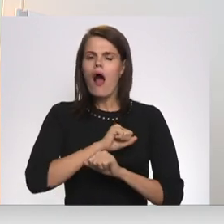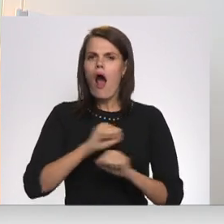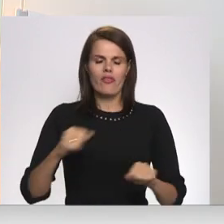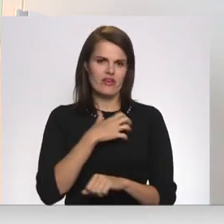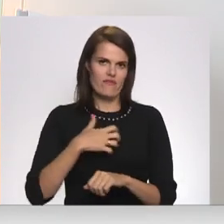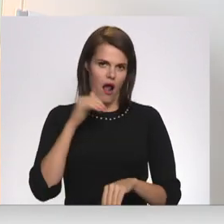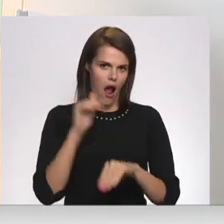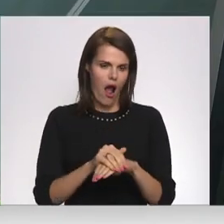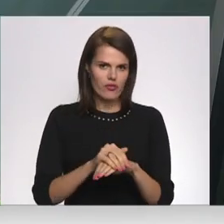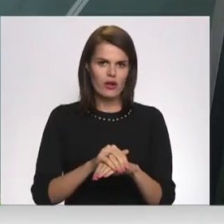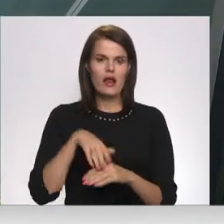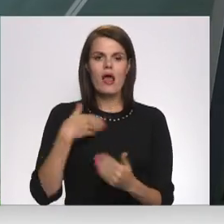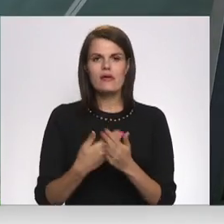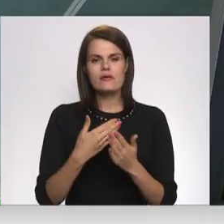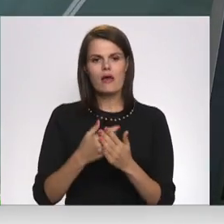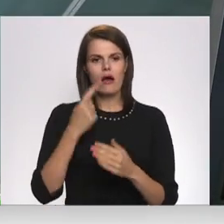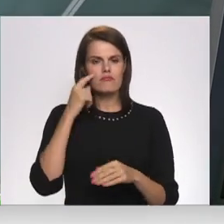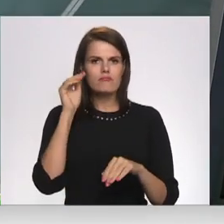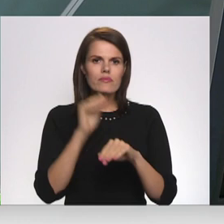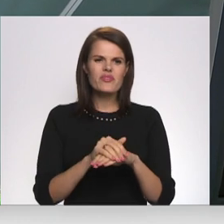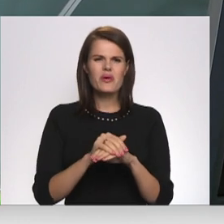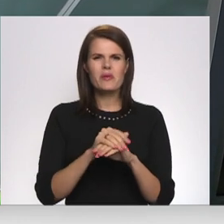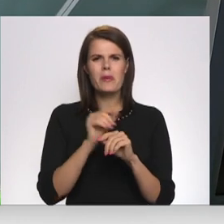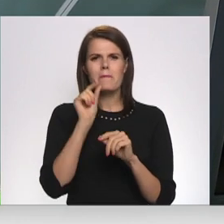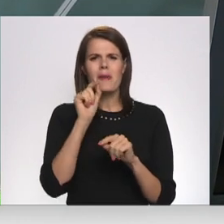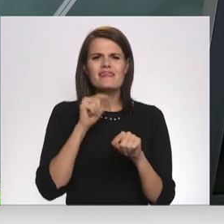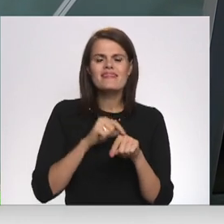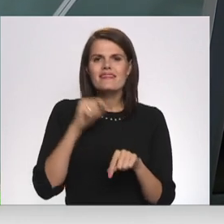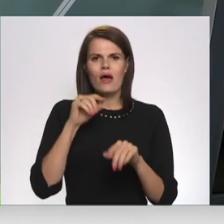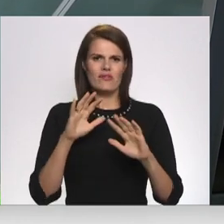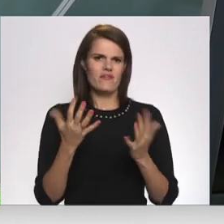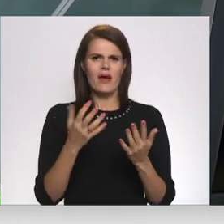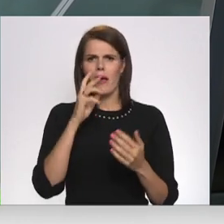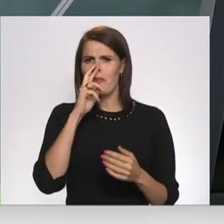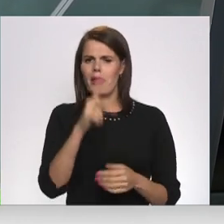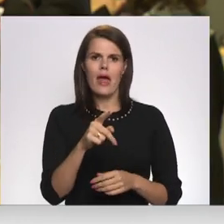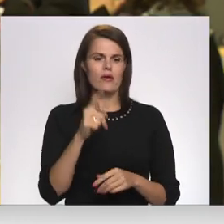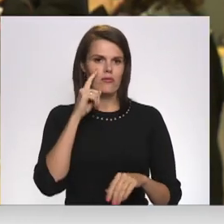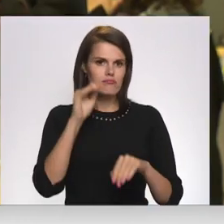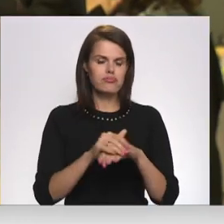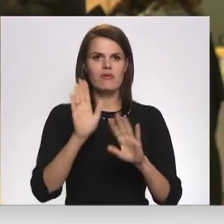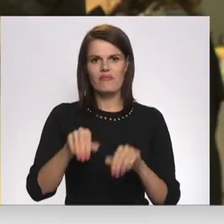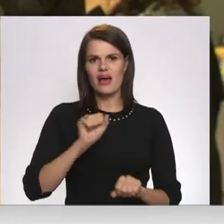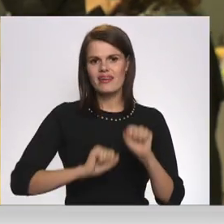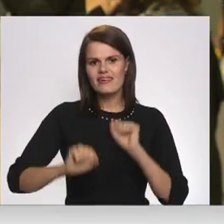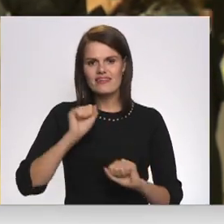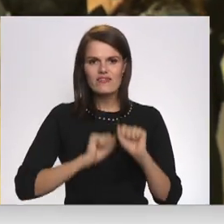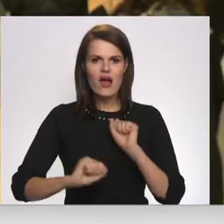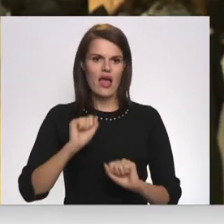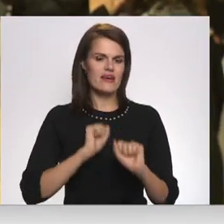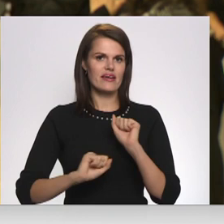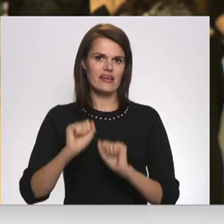Ja diagnosticēt pēc kaut kādām mazām sajūtām vai arī pilnīgi nejauši, tad var izvairīties